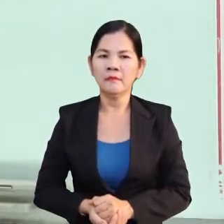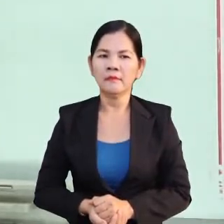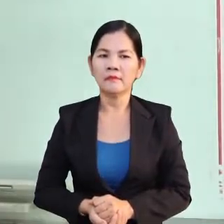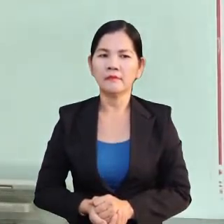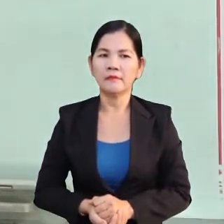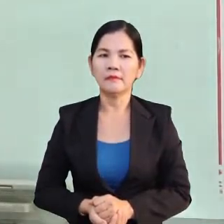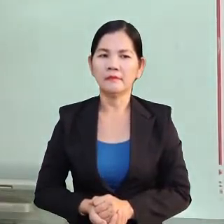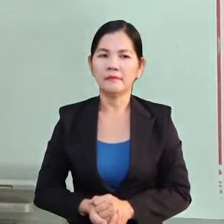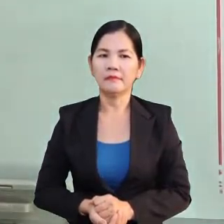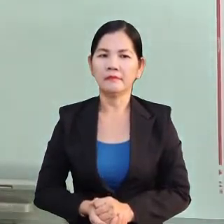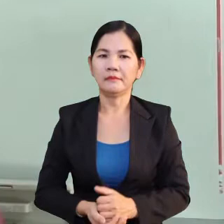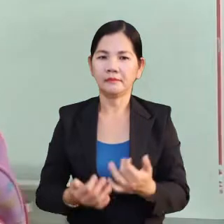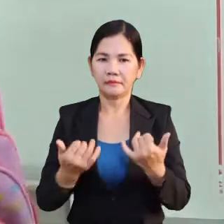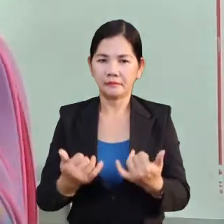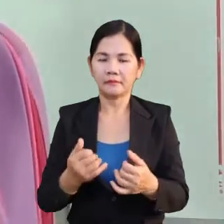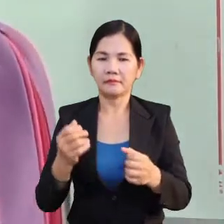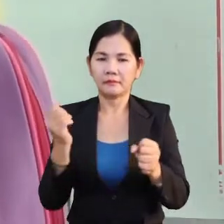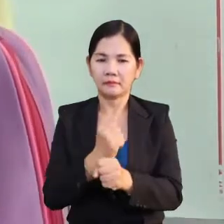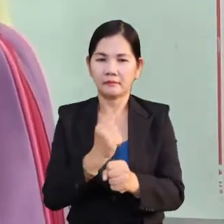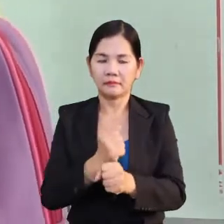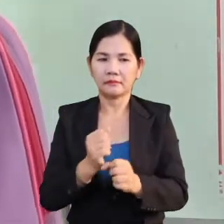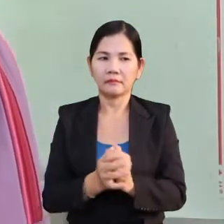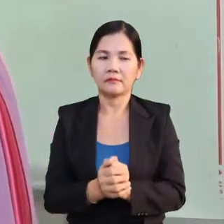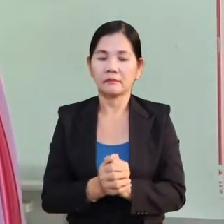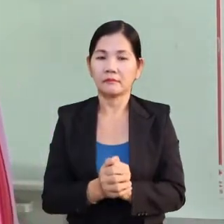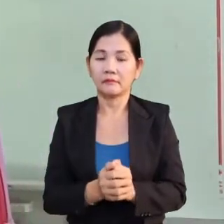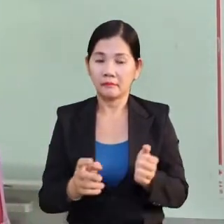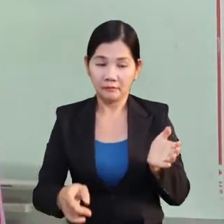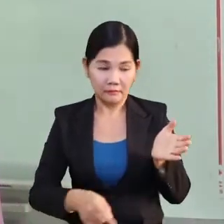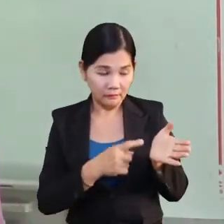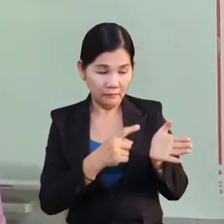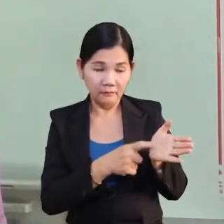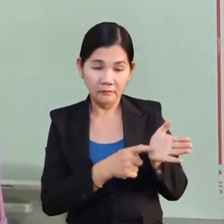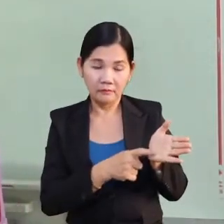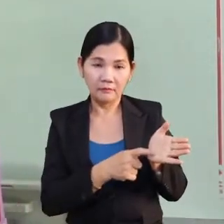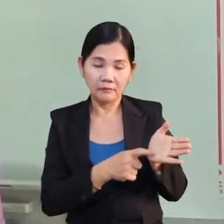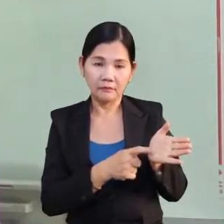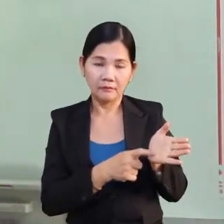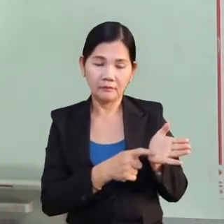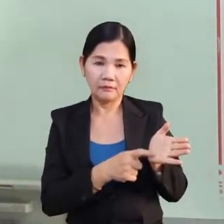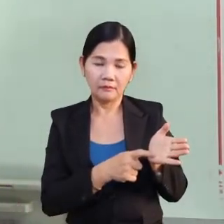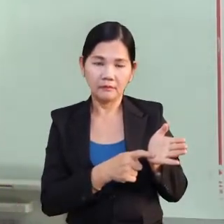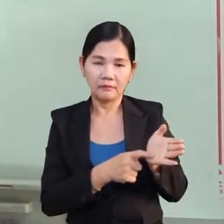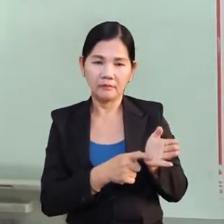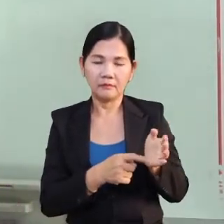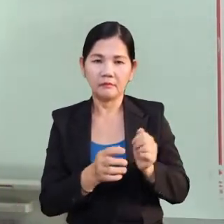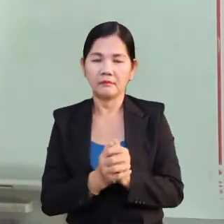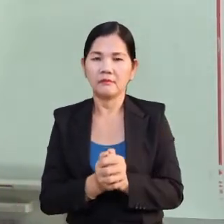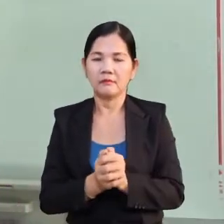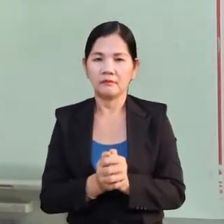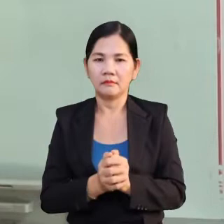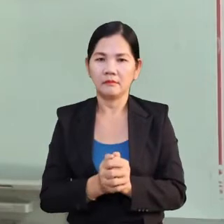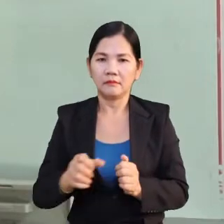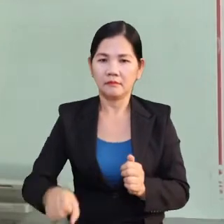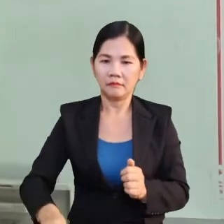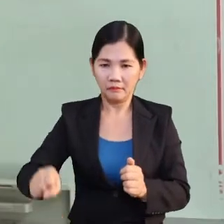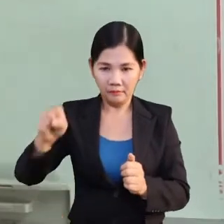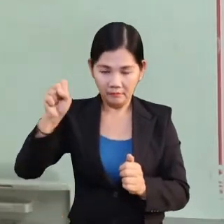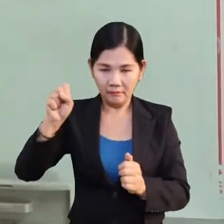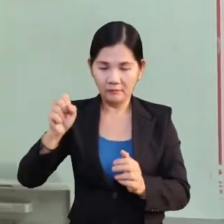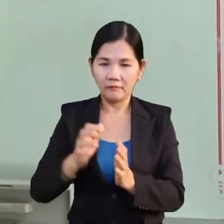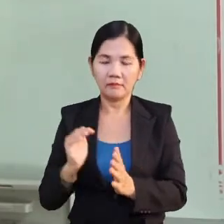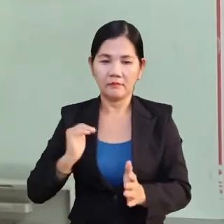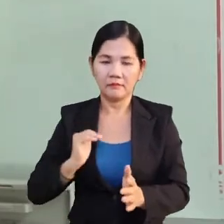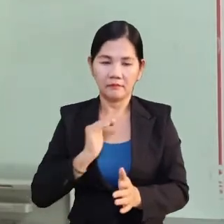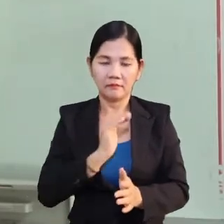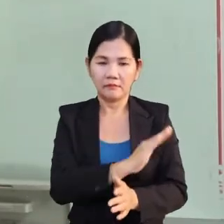ចាមកដល់ហើយនេះគឺជាអ្វីដែរកូនចានេះគឺជាក្តារឈ្នួនយើងប្រើសម្រាប់ធ្វើ